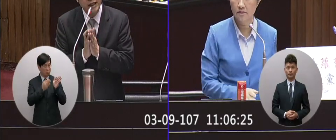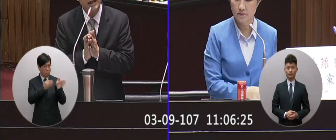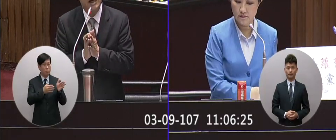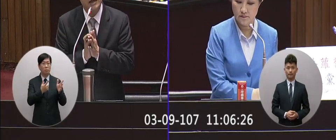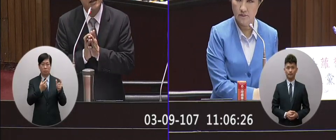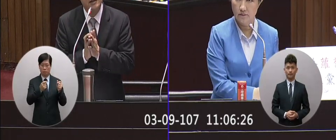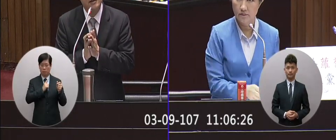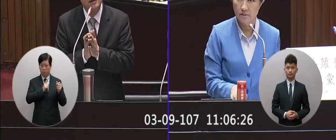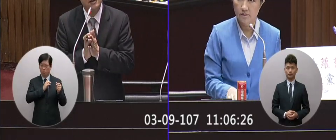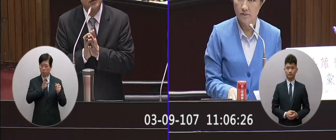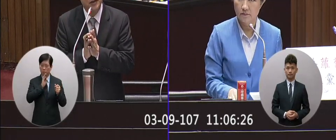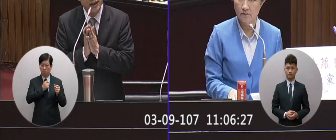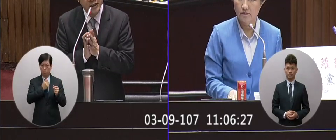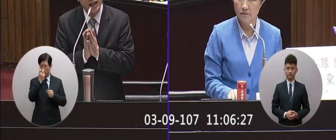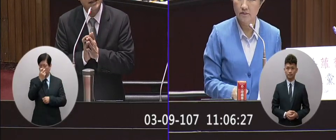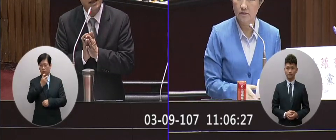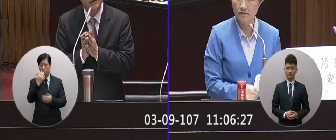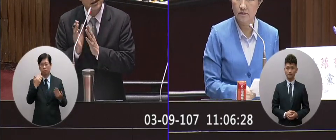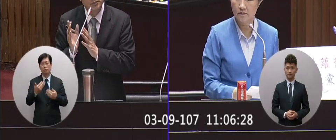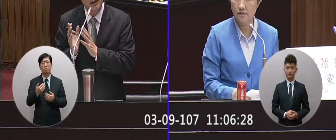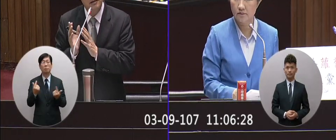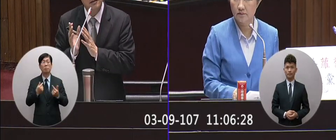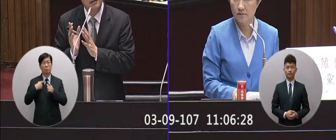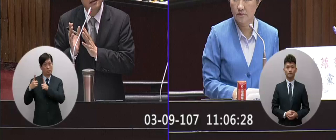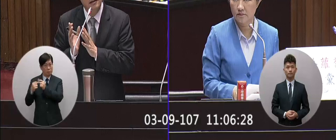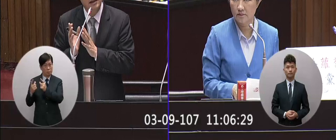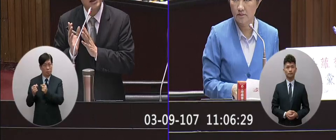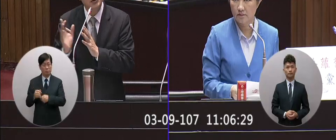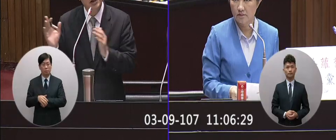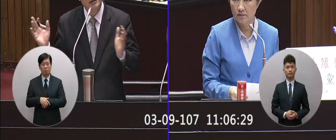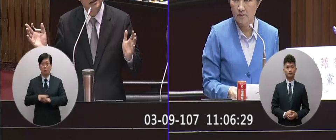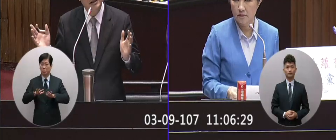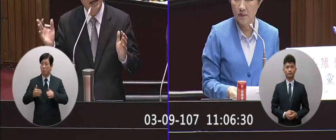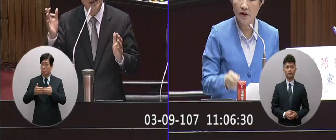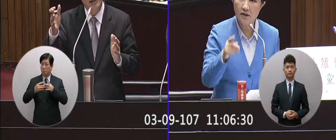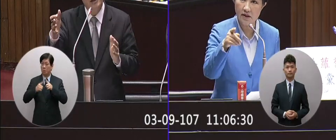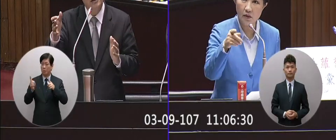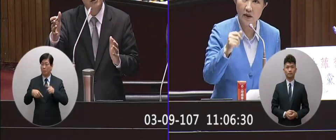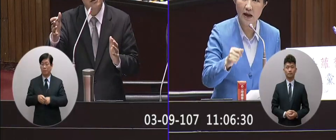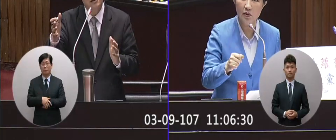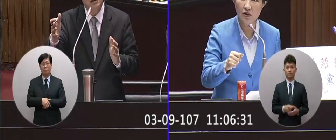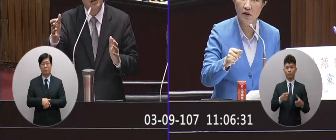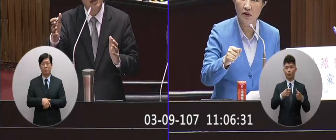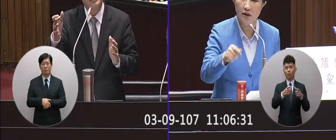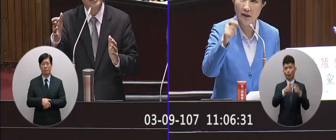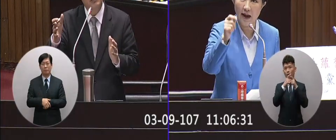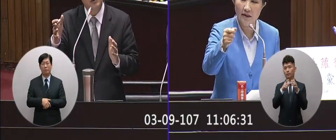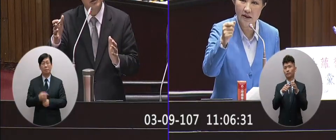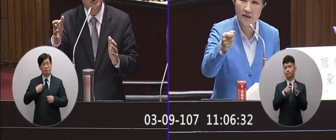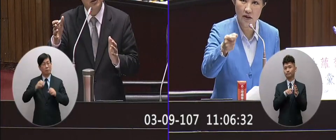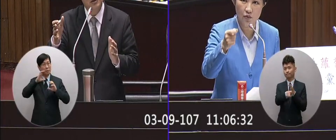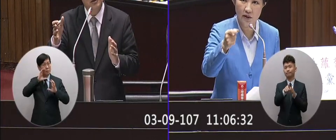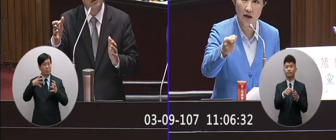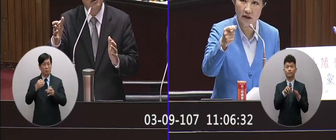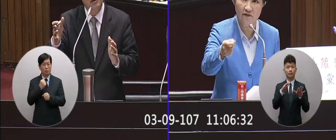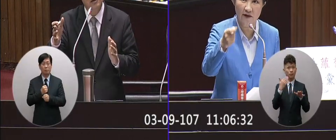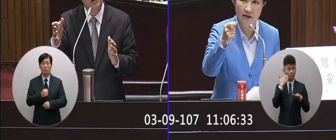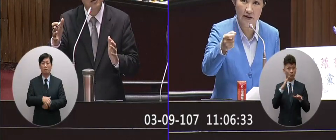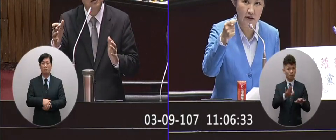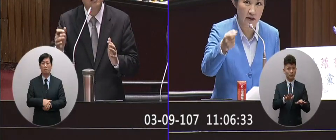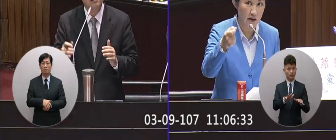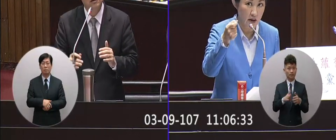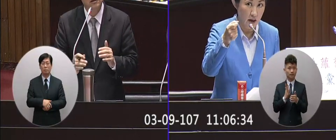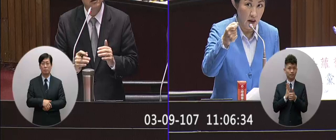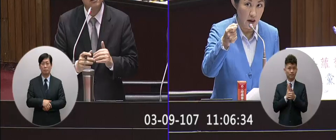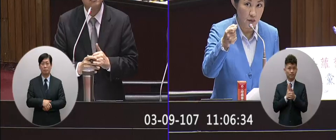要公允啊。举个例子来讲，日本现在需要人才， 你直接回答我这个问题， 也跟泰国合作。 他现在如果要停